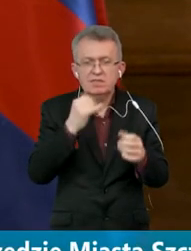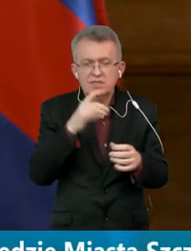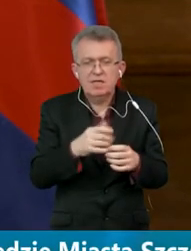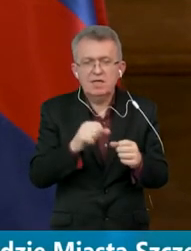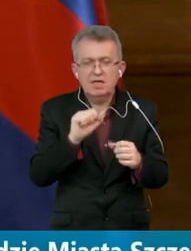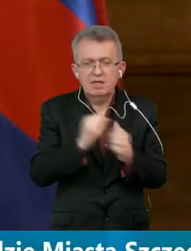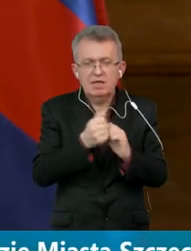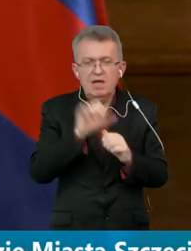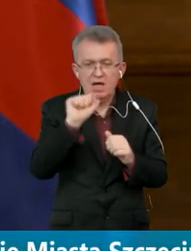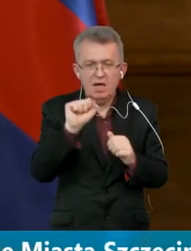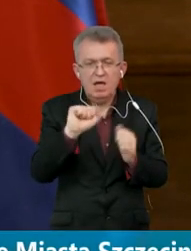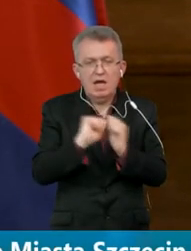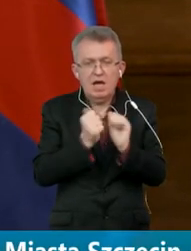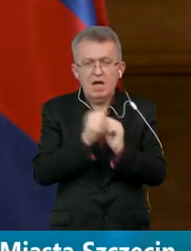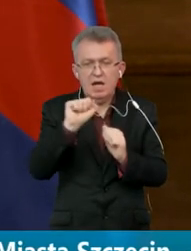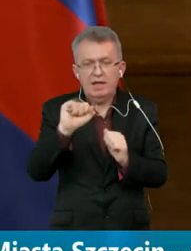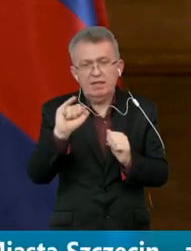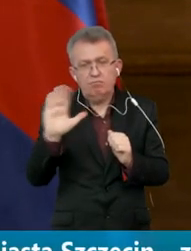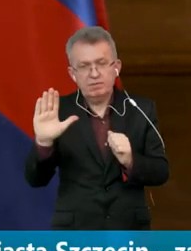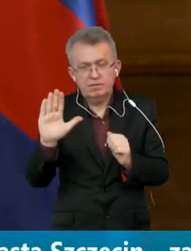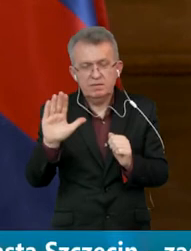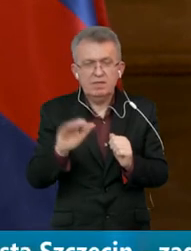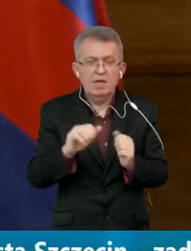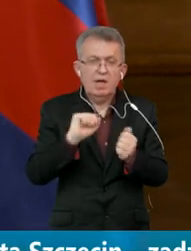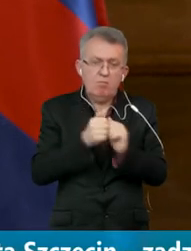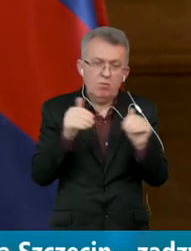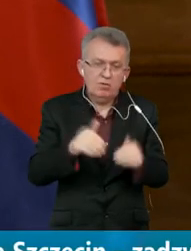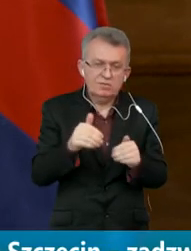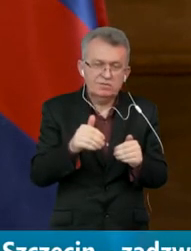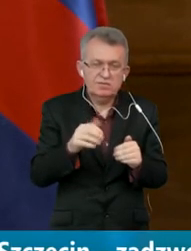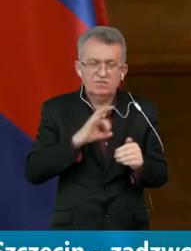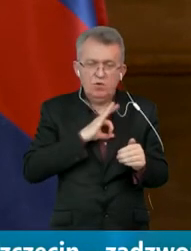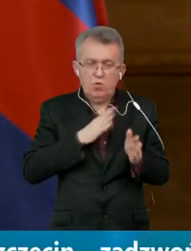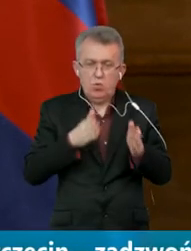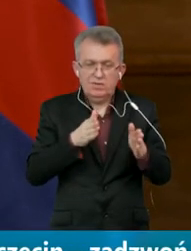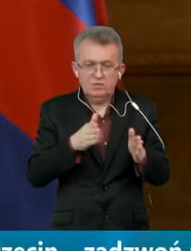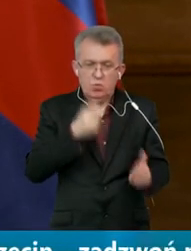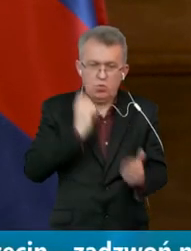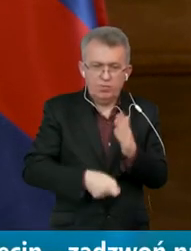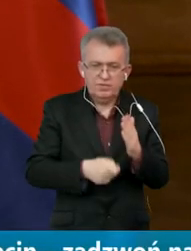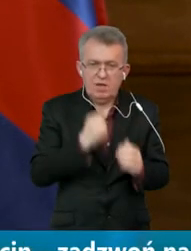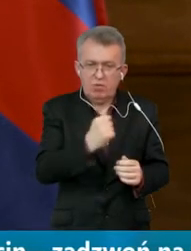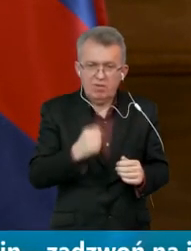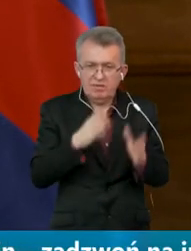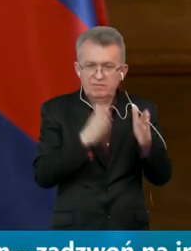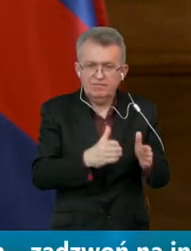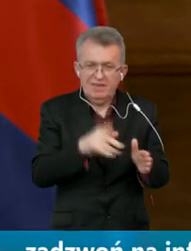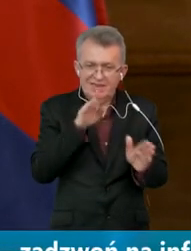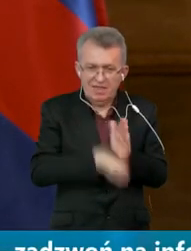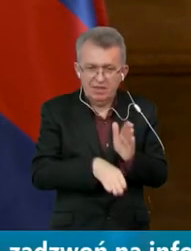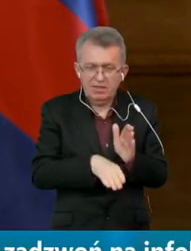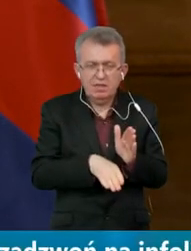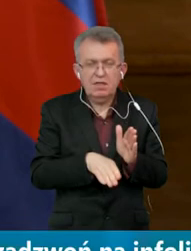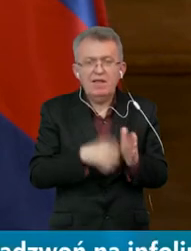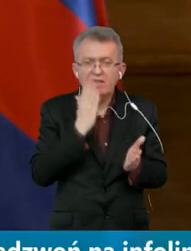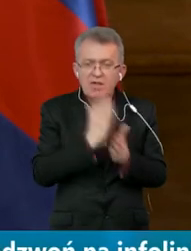A albo w wersji A i B. Natomiast można też przy swojej ulicy kupić abonament dużo tańszy, ale